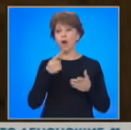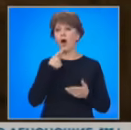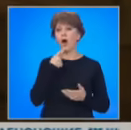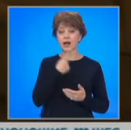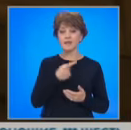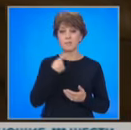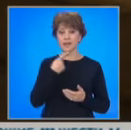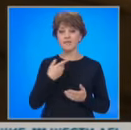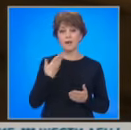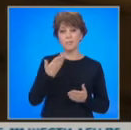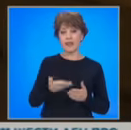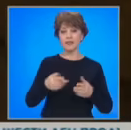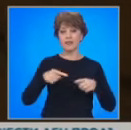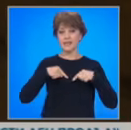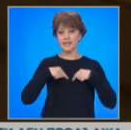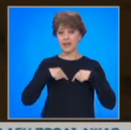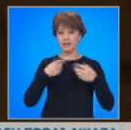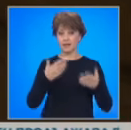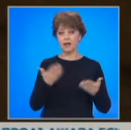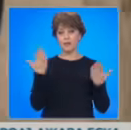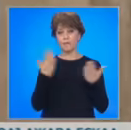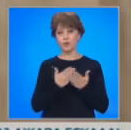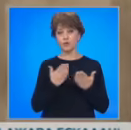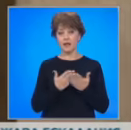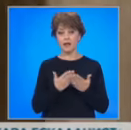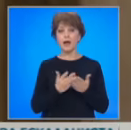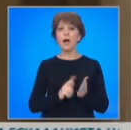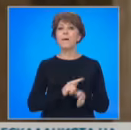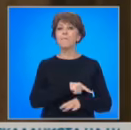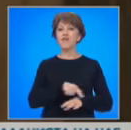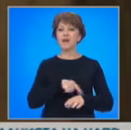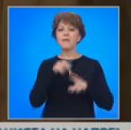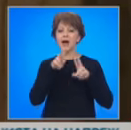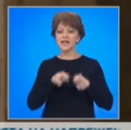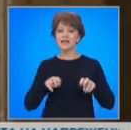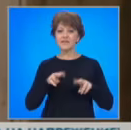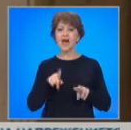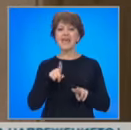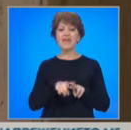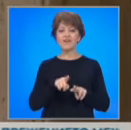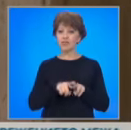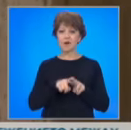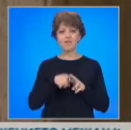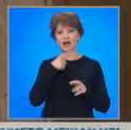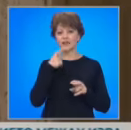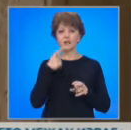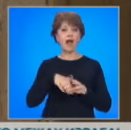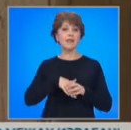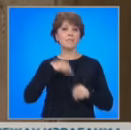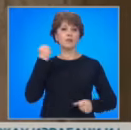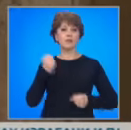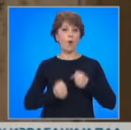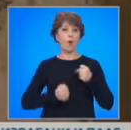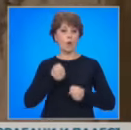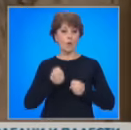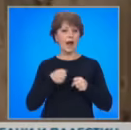тази му част показанията бяха прочетени и приобщени съответно. По време на разследването Иванов е заявил, че е напуснал автомобила на Кристиана,